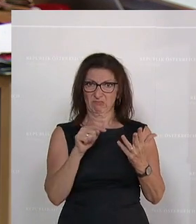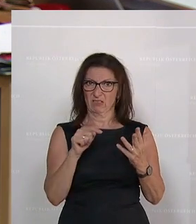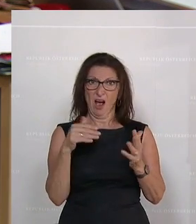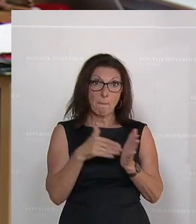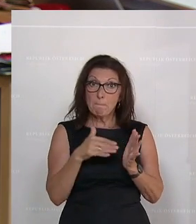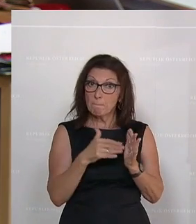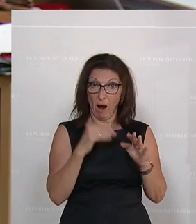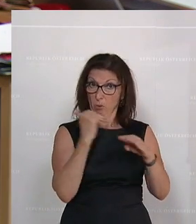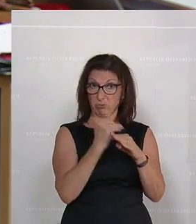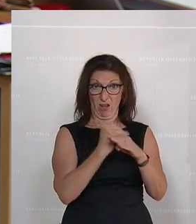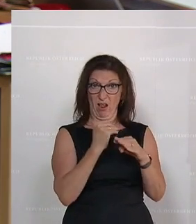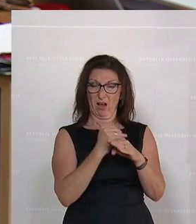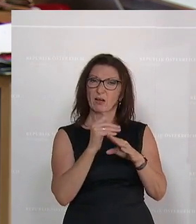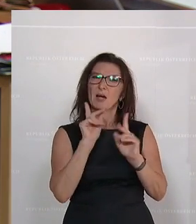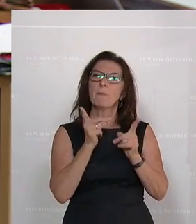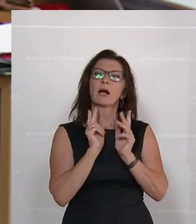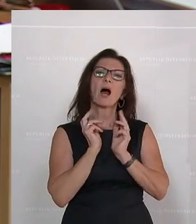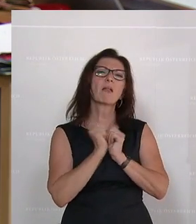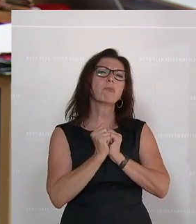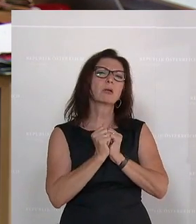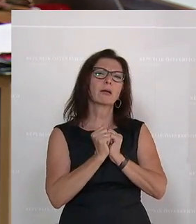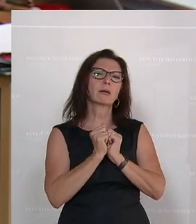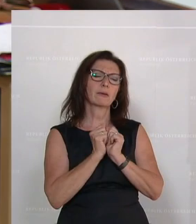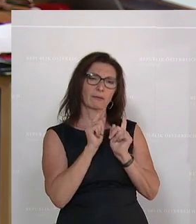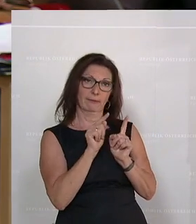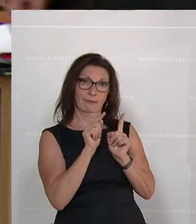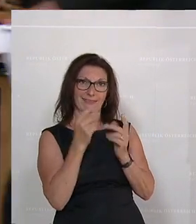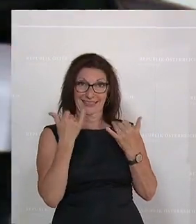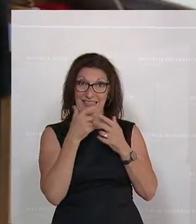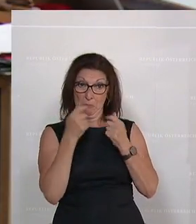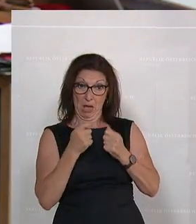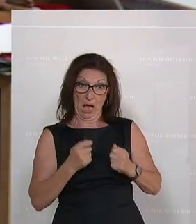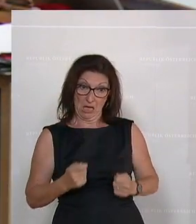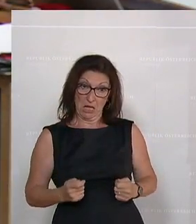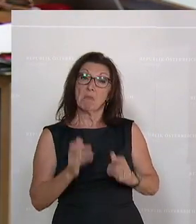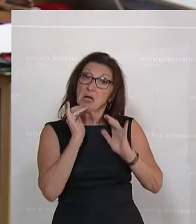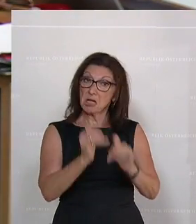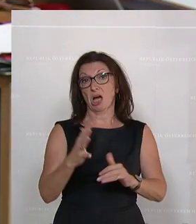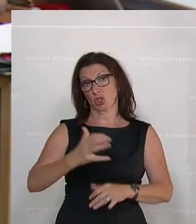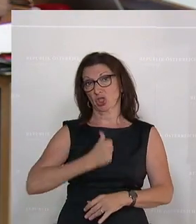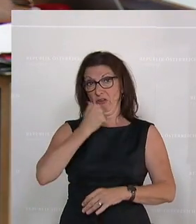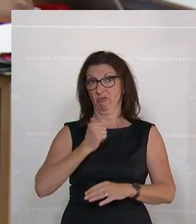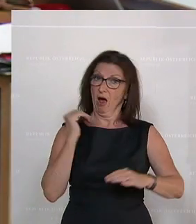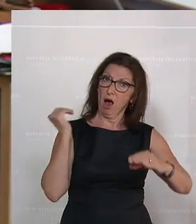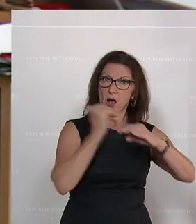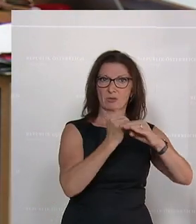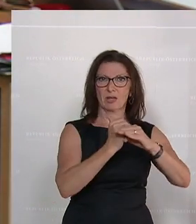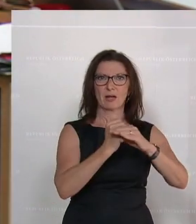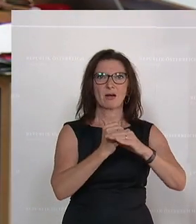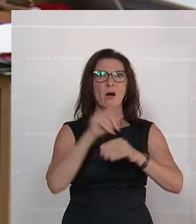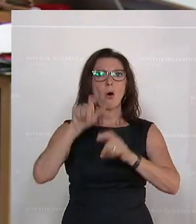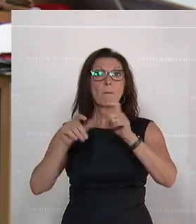und man kann nachrechnen für die gibt's mit den ganzen maßnahmen einen ausgleich und für die die etwas mehr haben